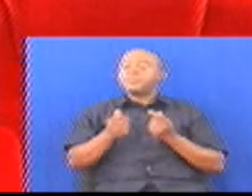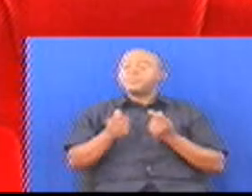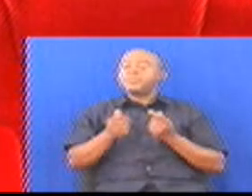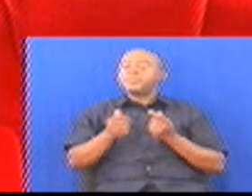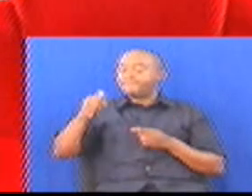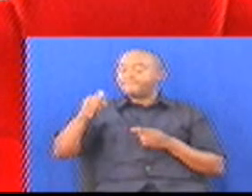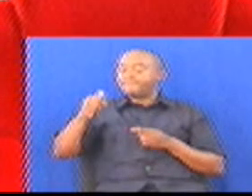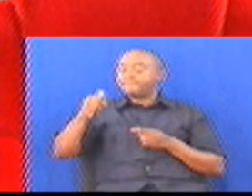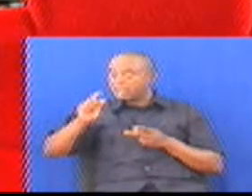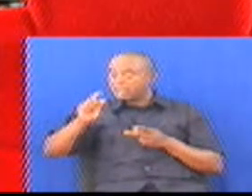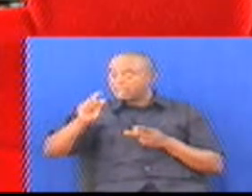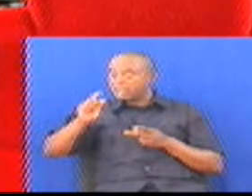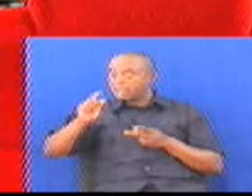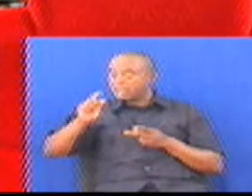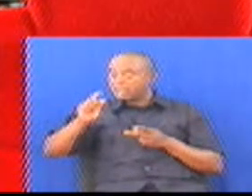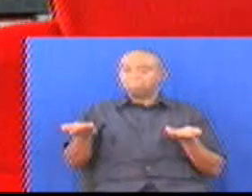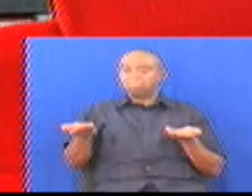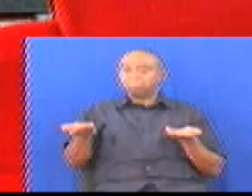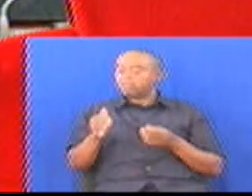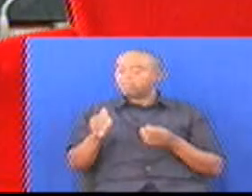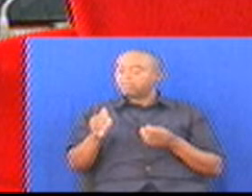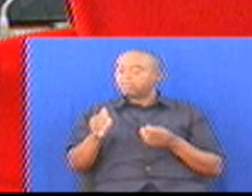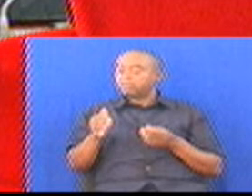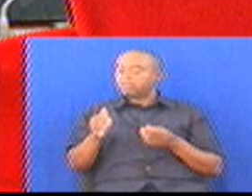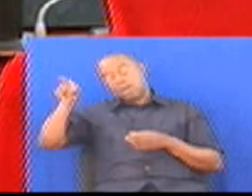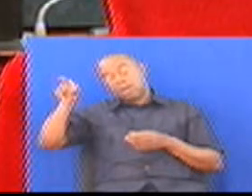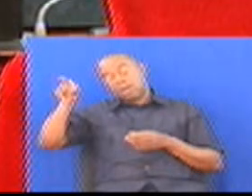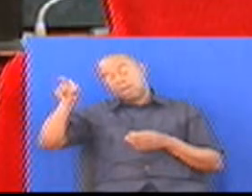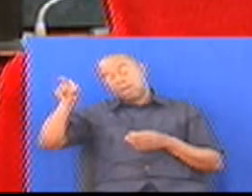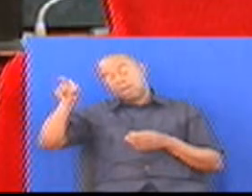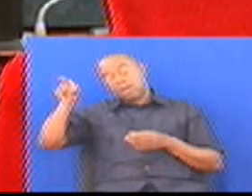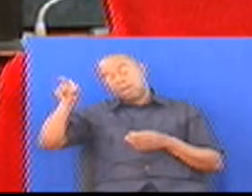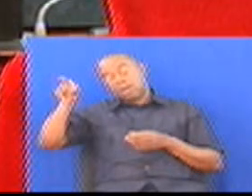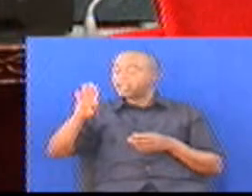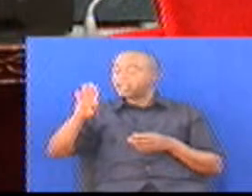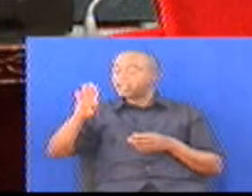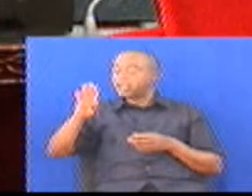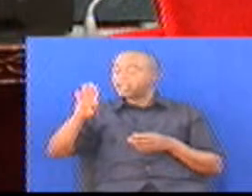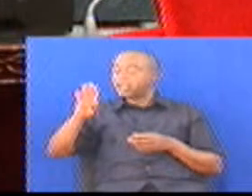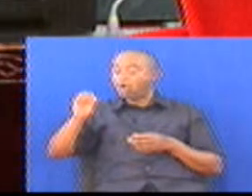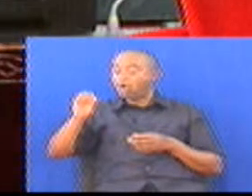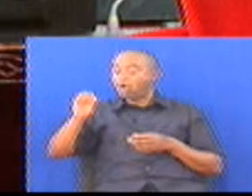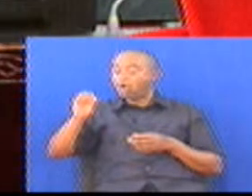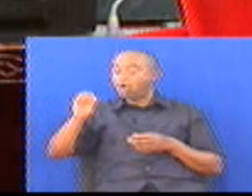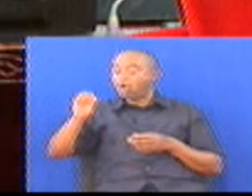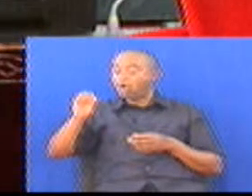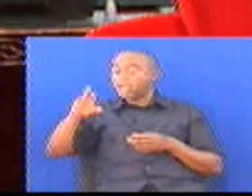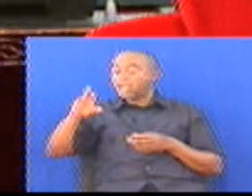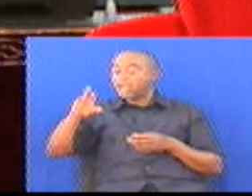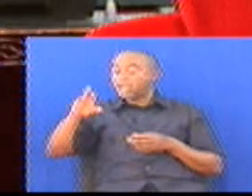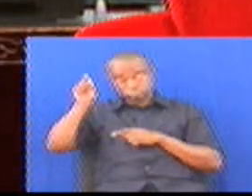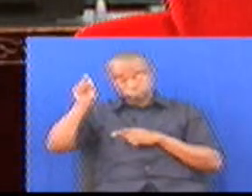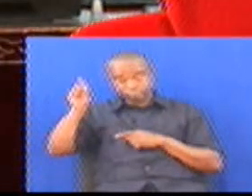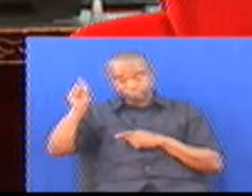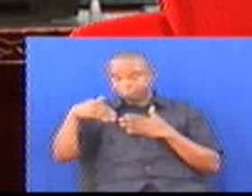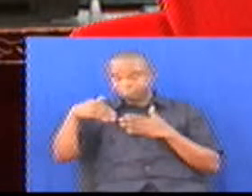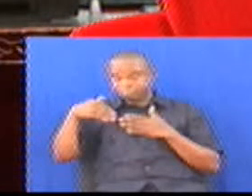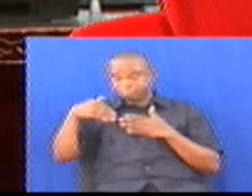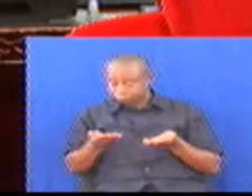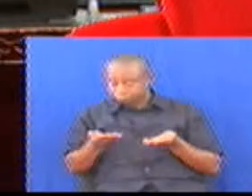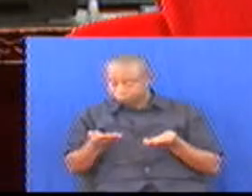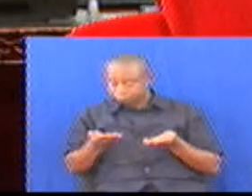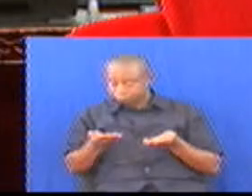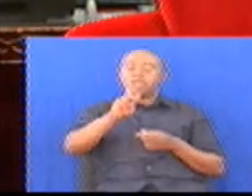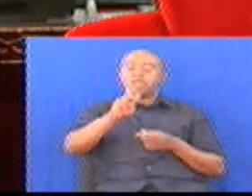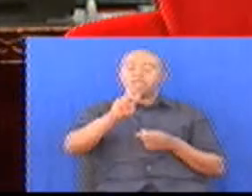Nyamirembe, Magarinde na gati la majahazi Mwigobero katika mwambao wa Ziwa Victoria. Magati ya Kagunga,